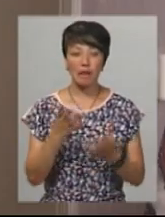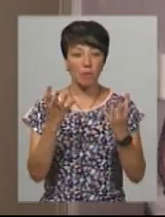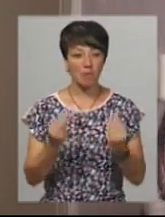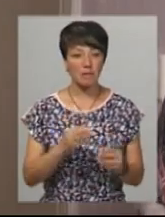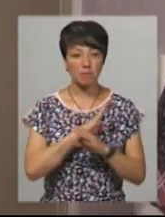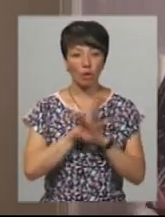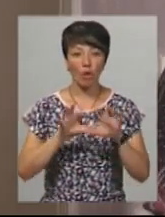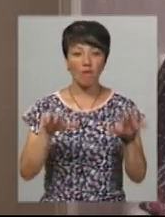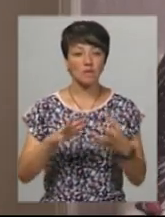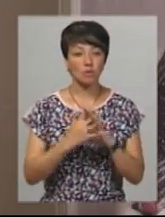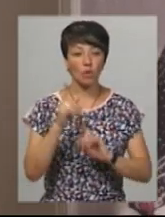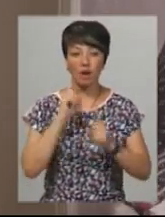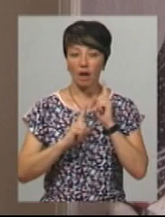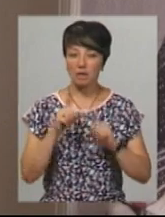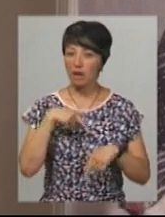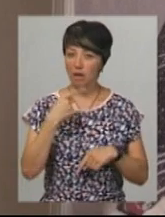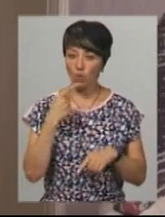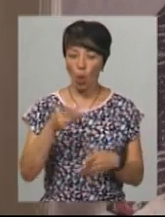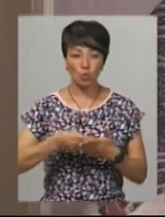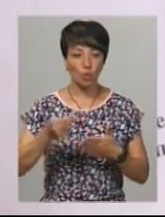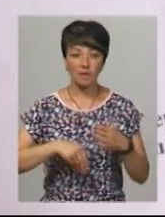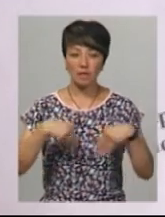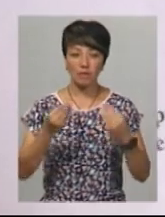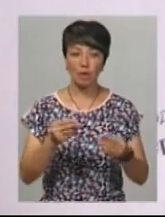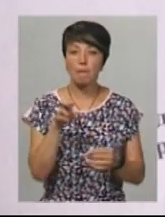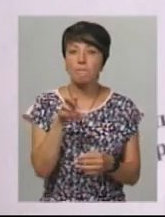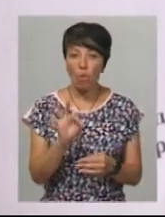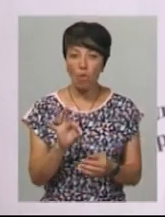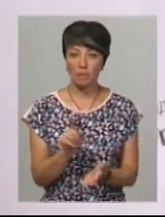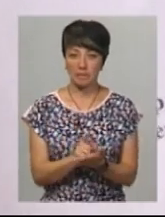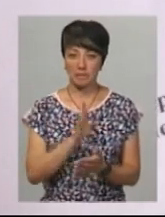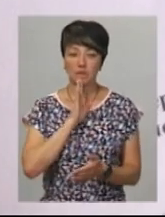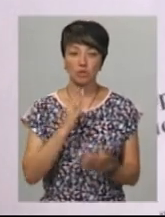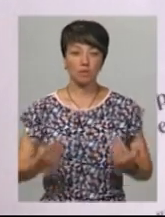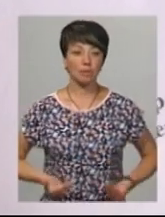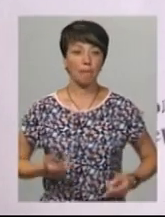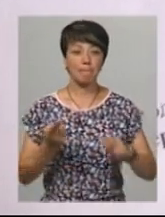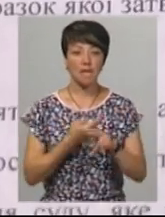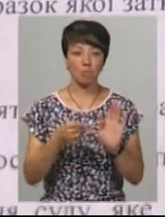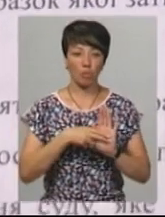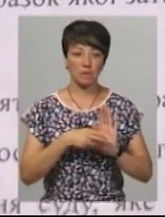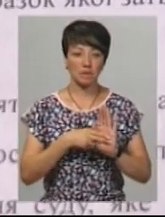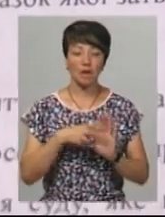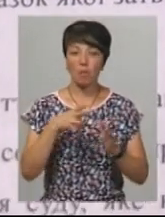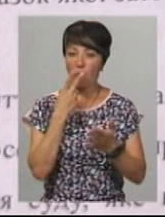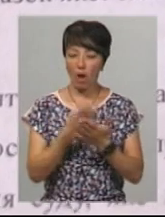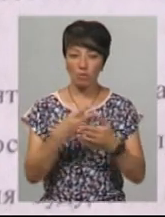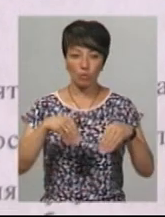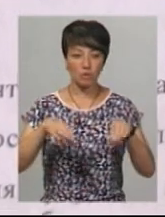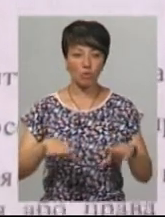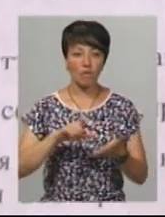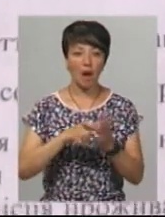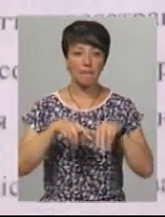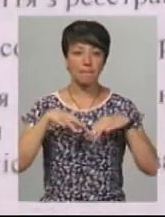смерті. Голова сільської ради Тетяна Нетреба каже, довідку не видають, бо пенсіонерка в Немичинцях мешкала без реєстрації та показує постанову Кабміну